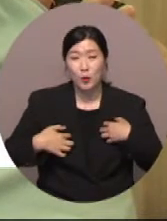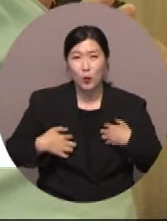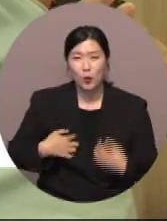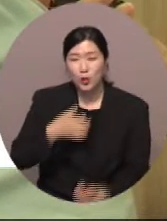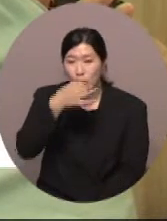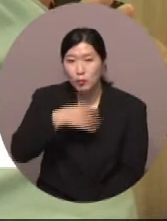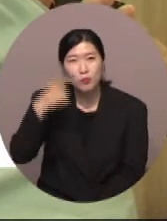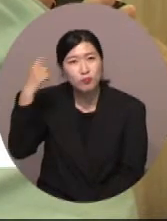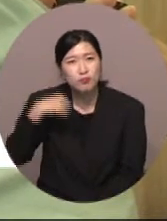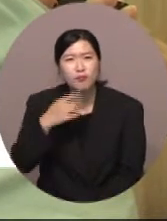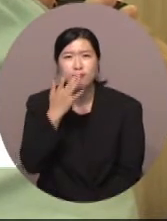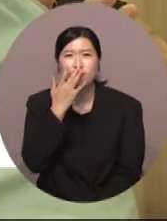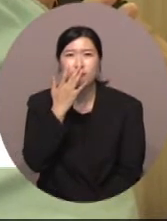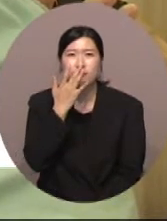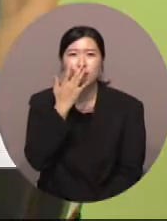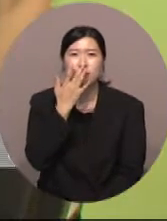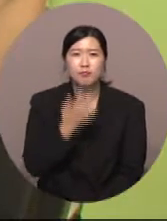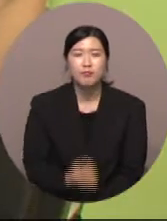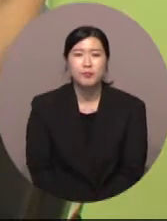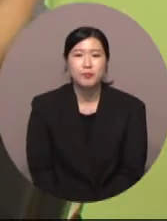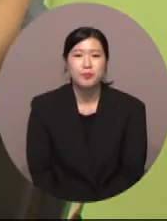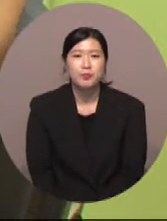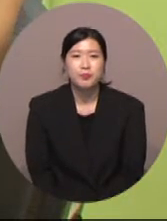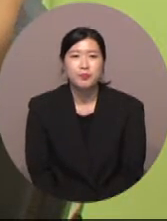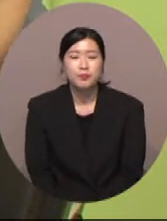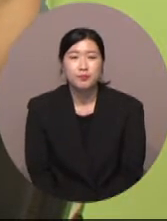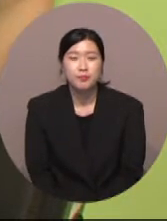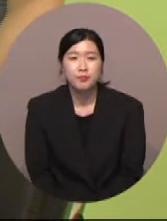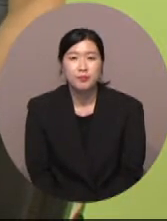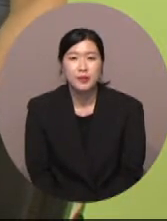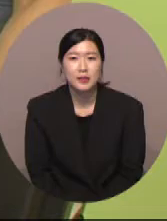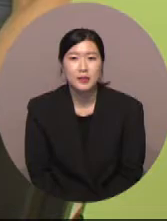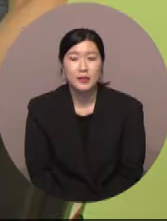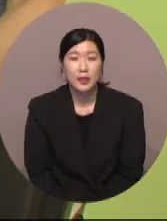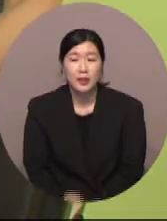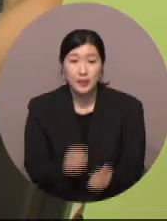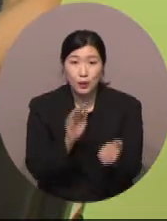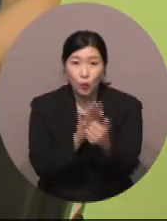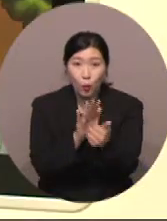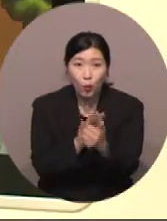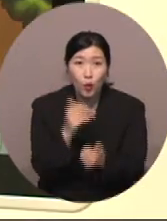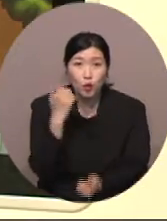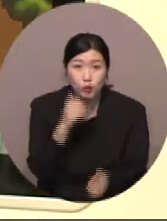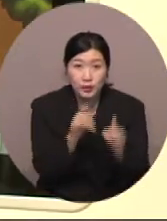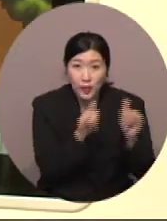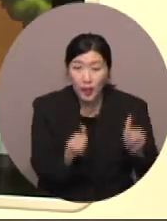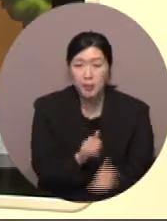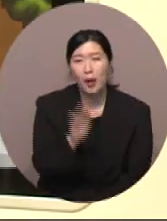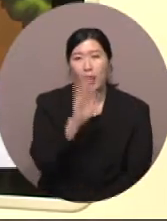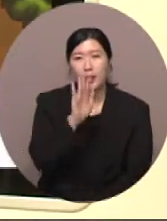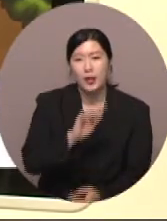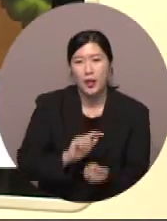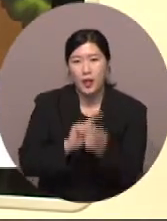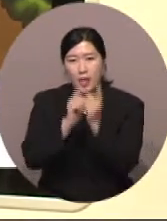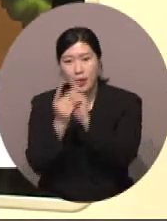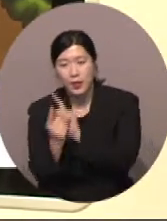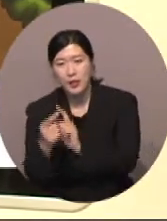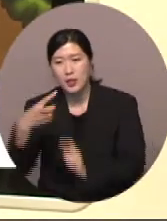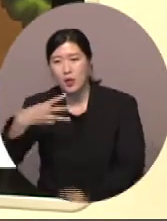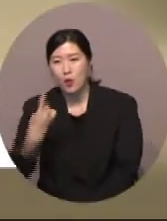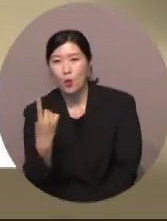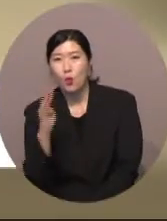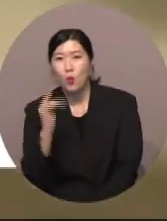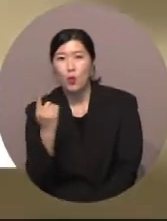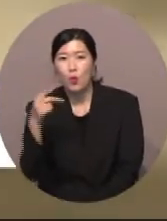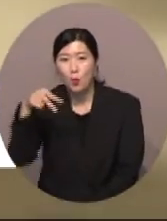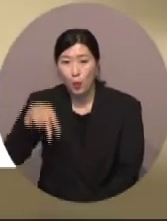침대인지 모르겠어요. 그런데 직접적인 재활 훈련을 돕는 건 물리치료사 등 의료진이 아닌